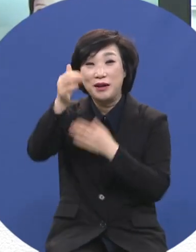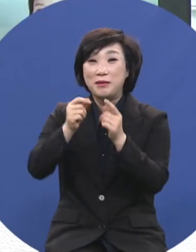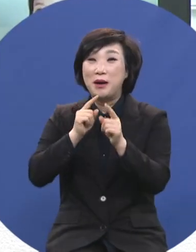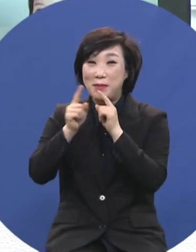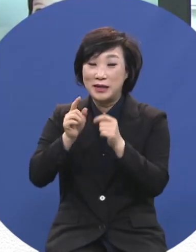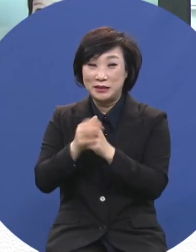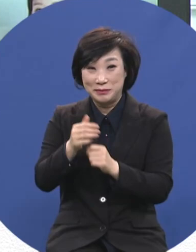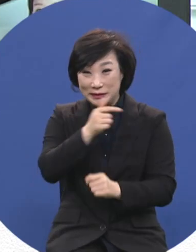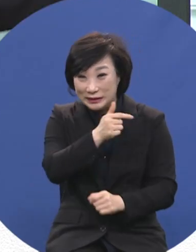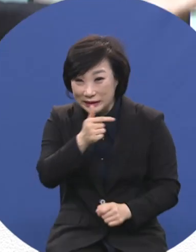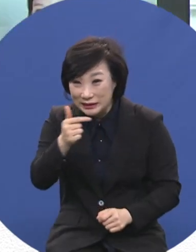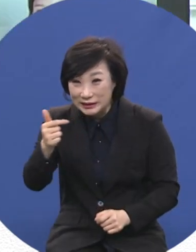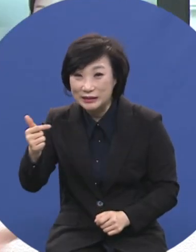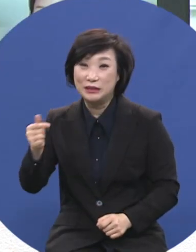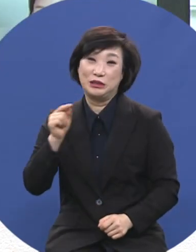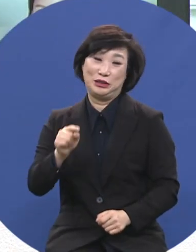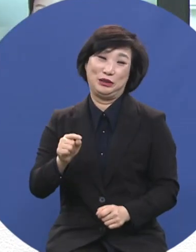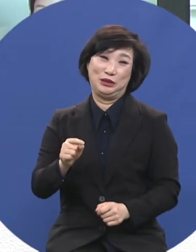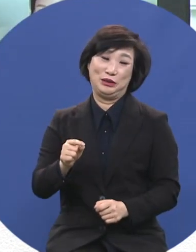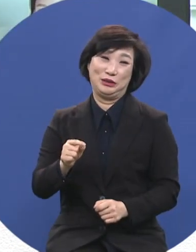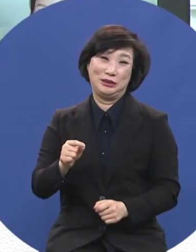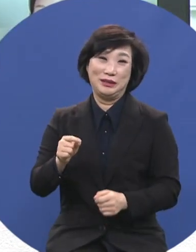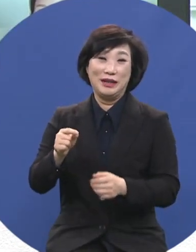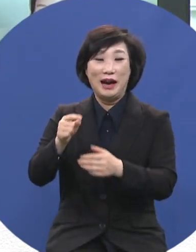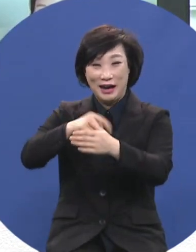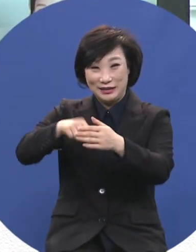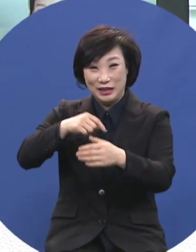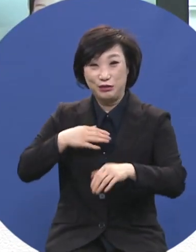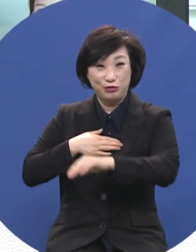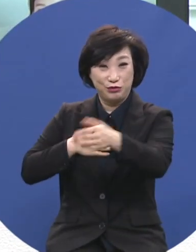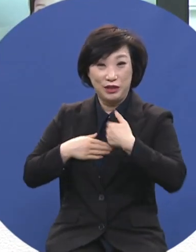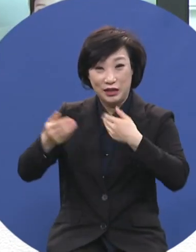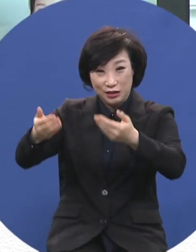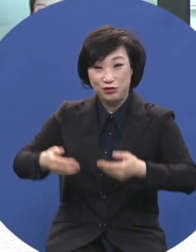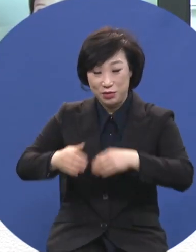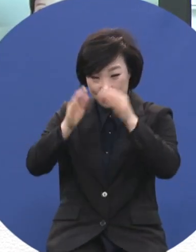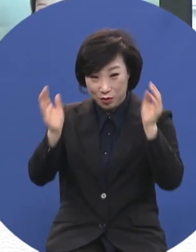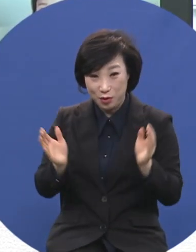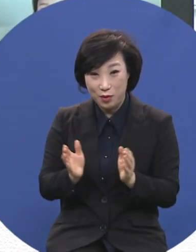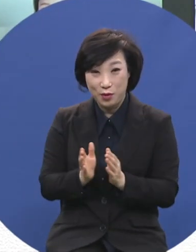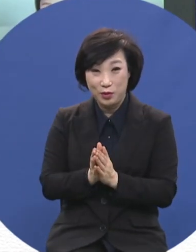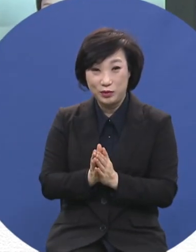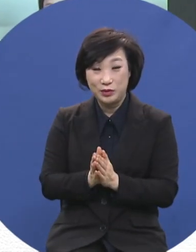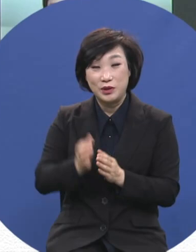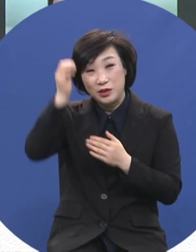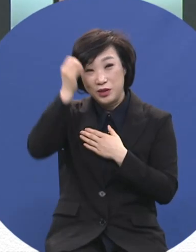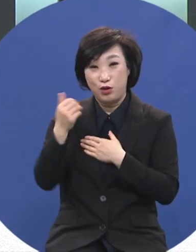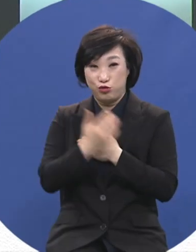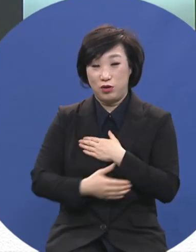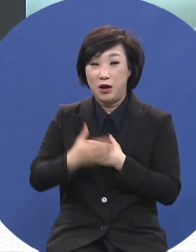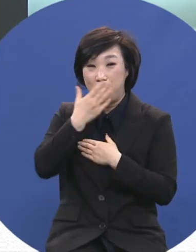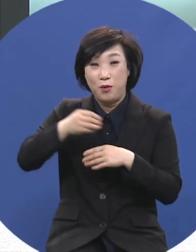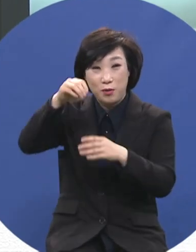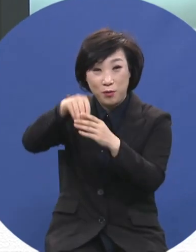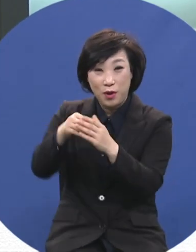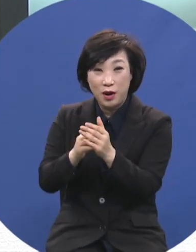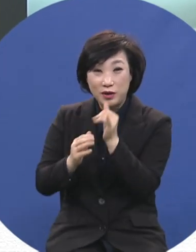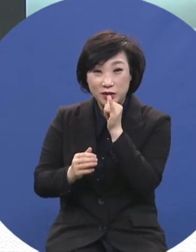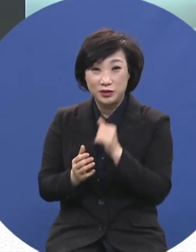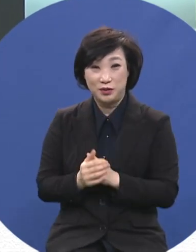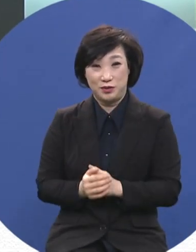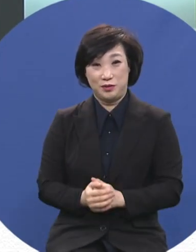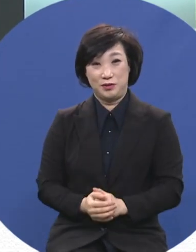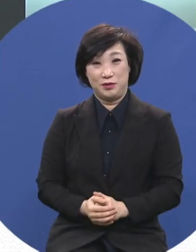말씀이라는 큰 수레 속에 우리에게 주실 모든 영육간의 복이 다 들어있다 이 말이요.